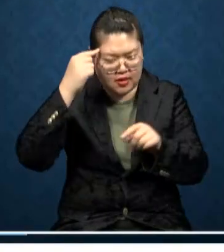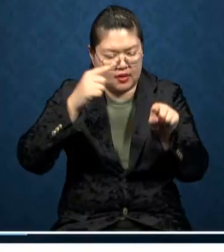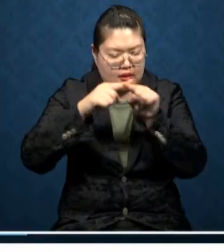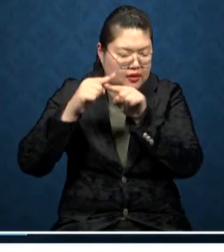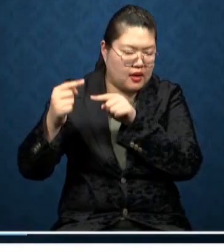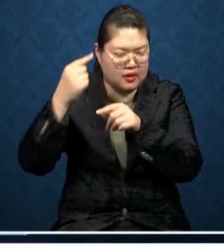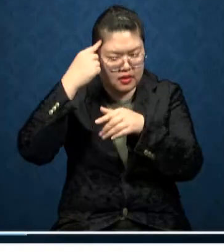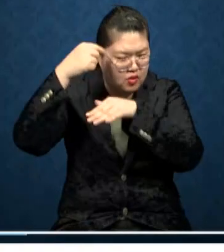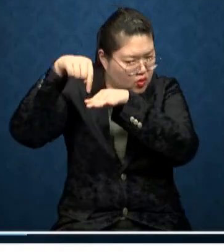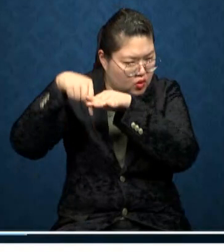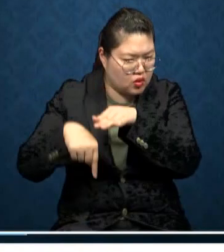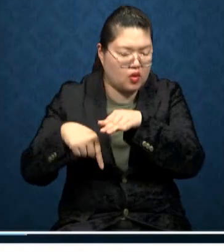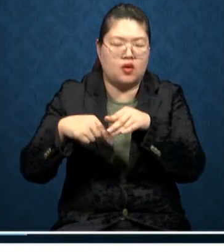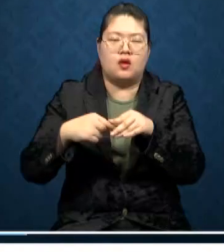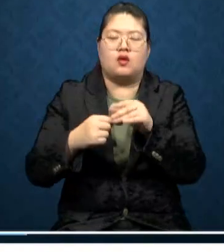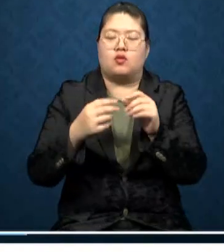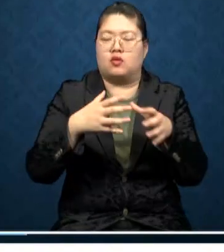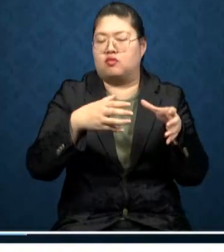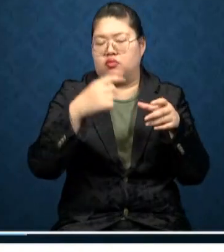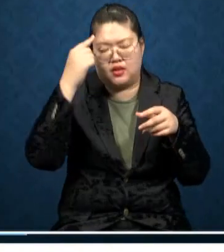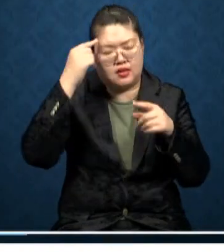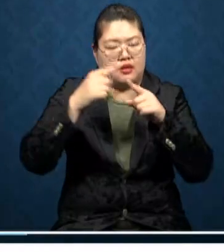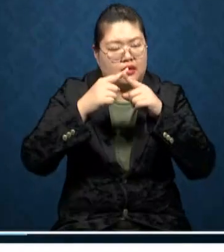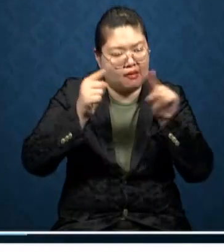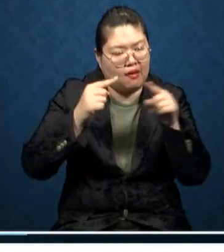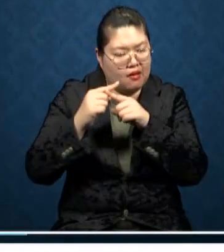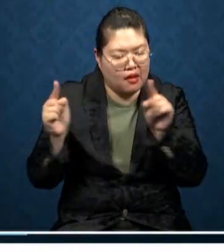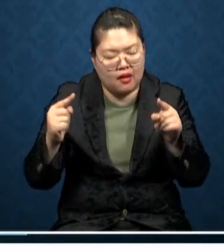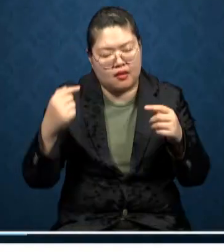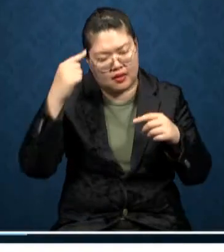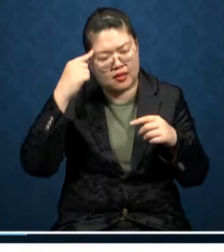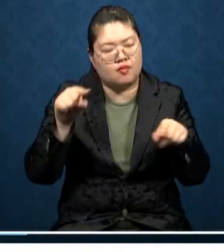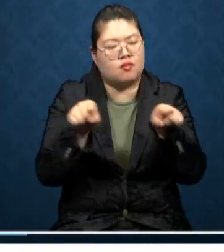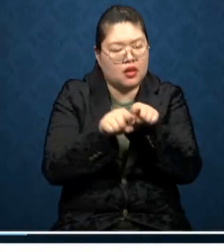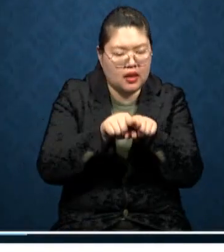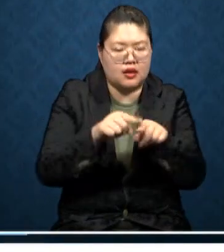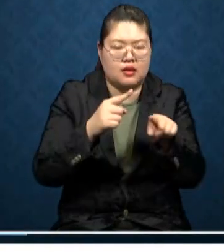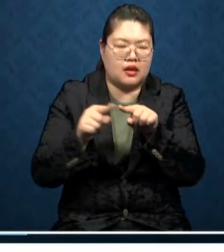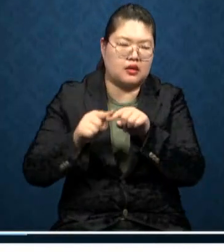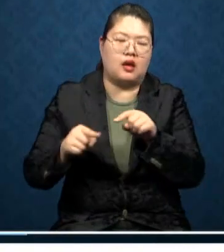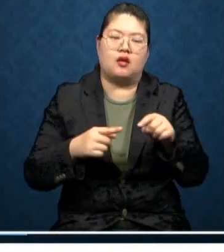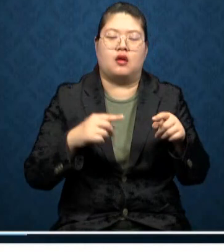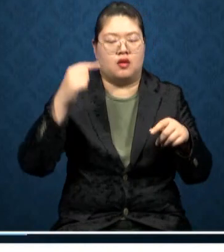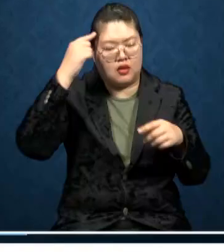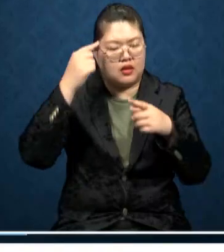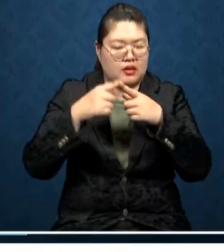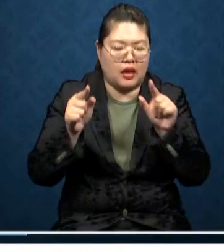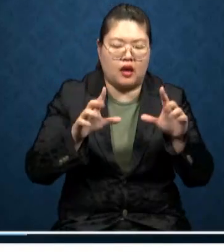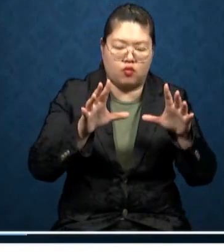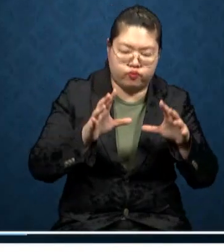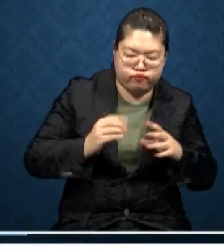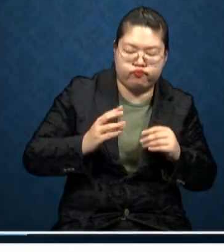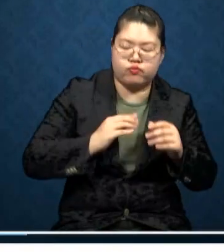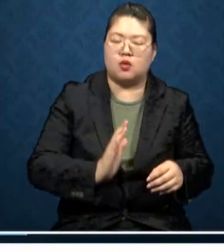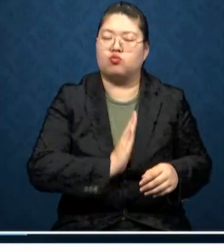ร่วมหลอมรวมความแตกต่างให้มาเป็นเนื้อเดียวกันเห็นคุณค่าของกันและกันยอมรับในความแตกต่างภาคภูมิ